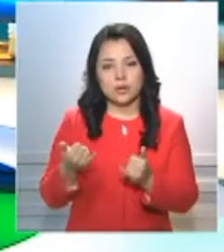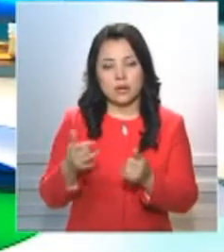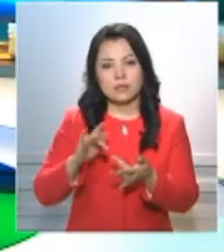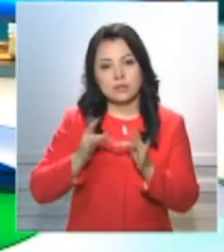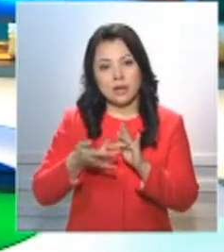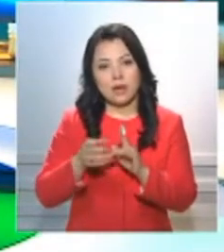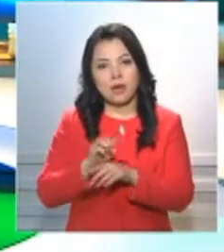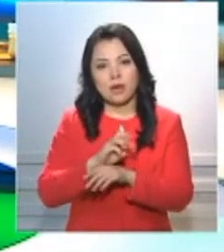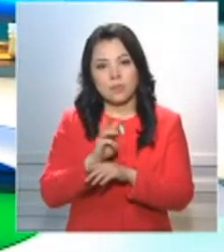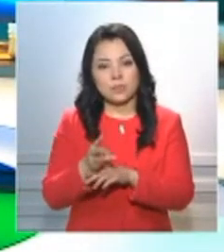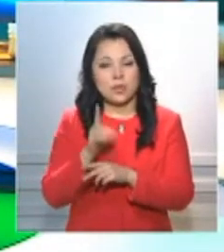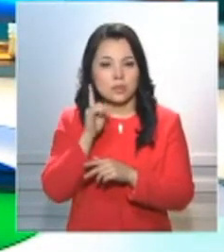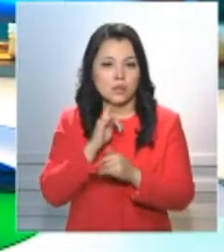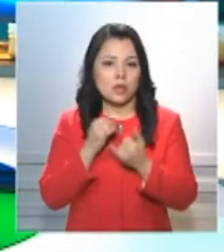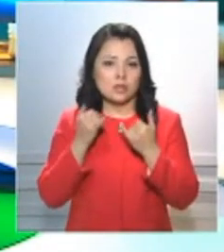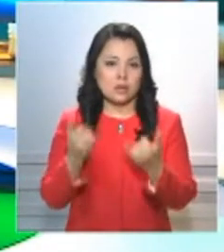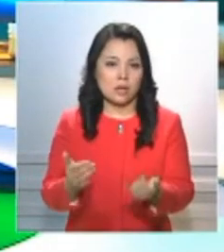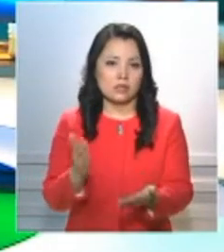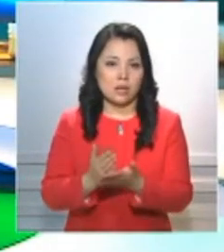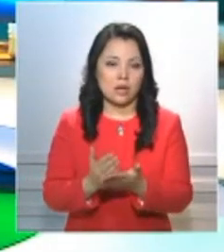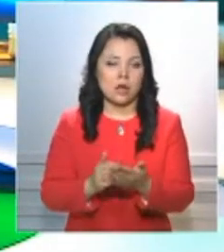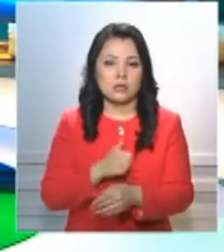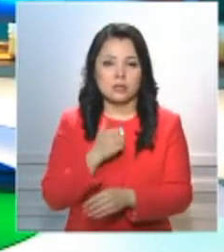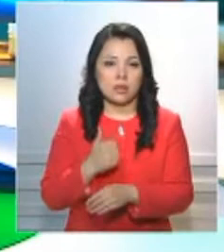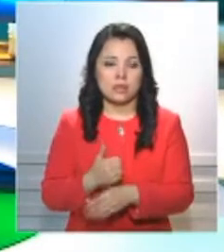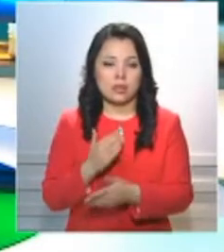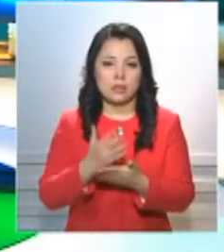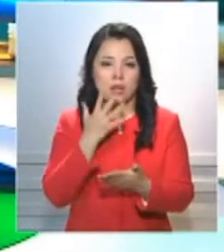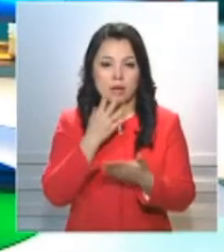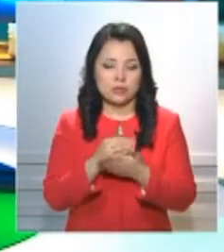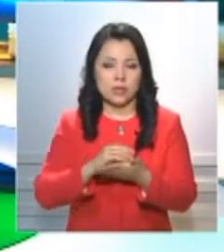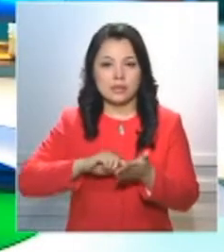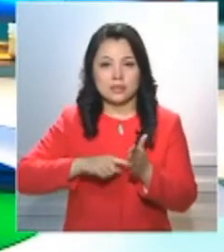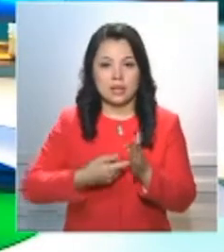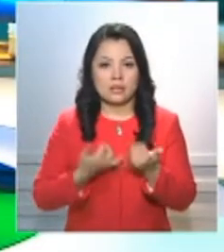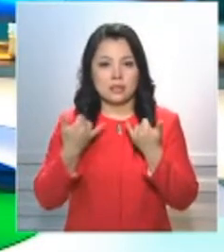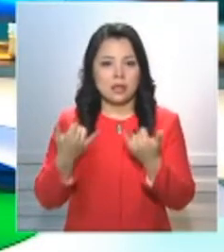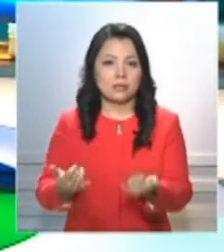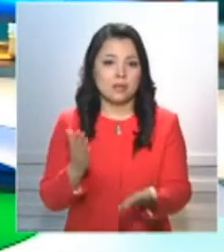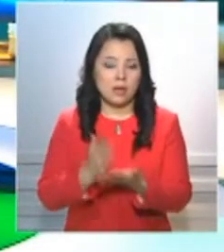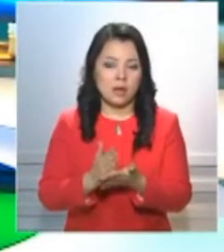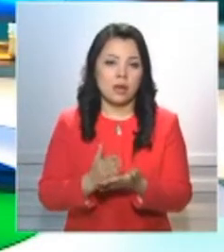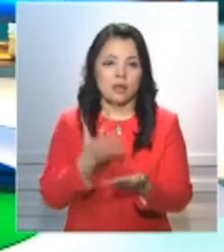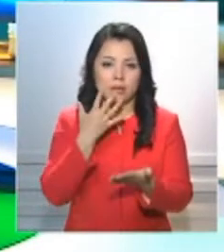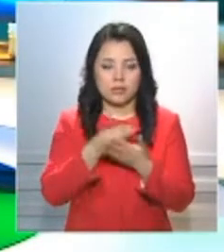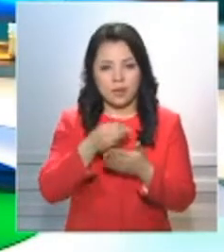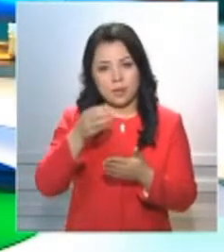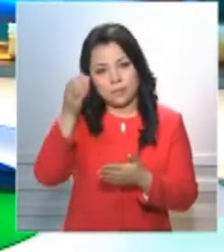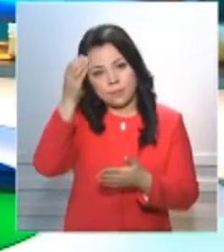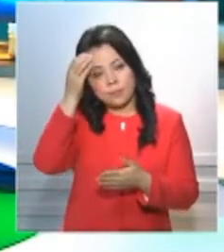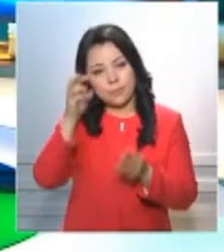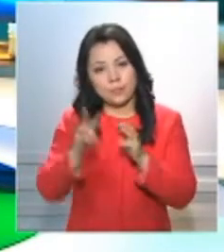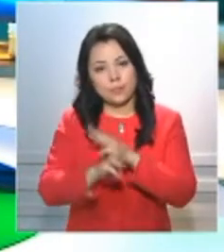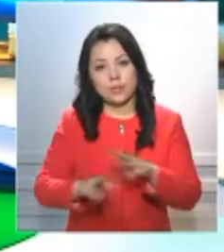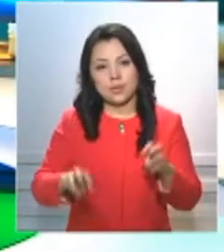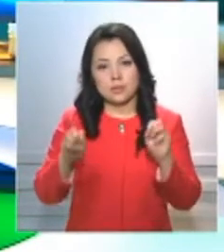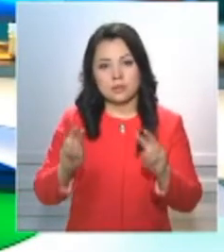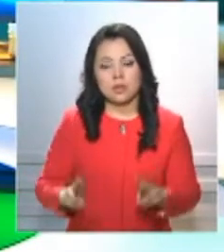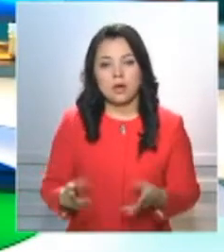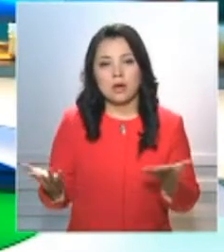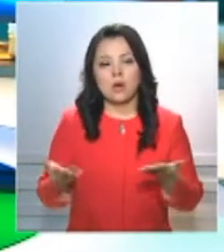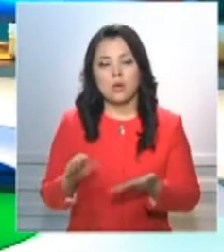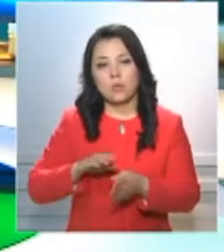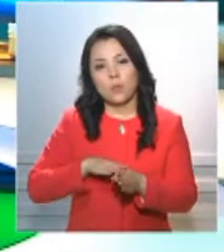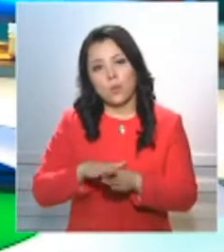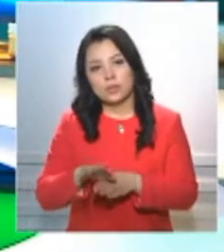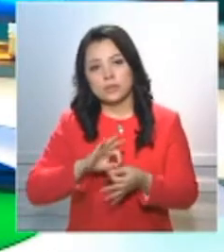қамту алдағы оқу жылына қойылған басты мақсаттар осы. Елбасының білім және ғылым министрлігі алдына қойған тапсырмалары қалай орындалмақ?